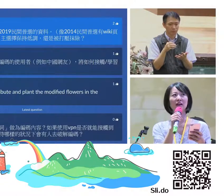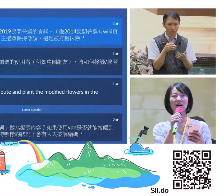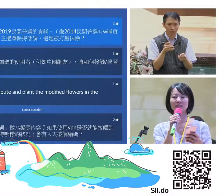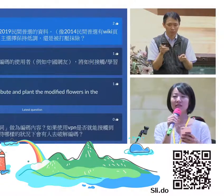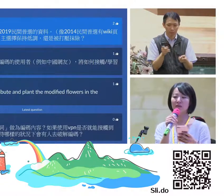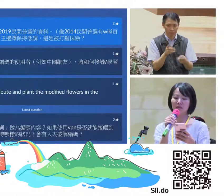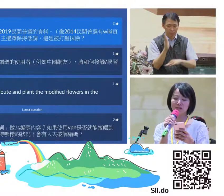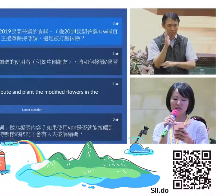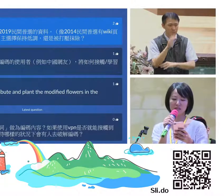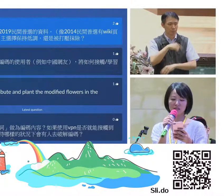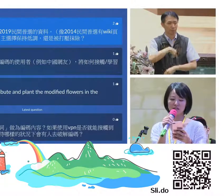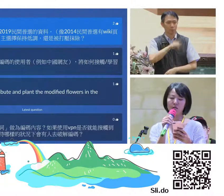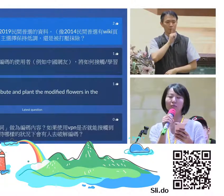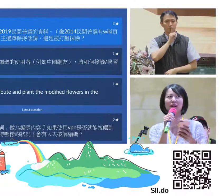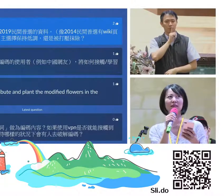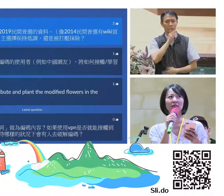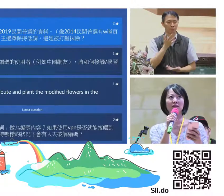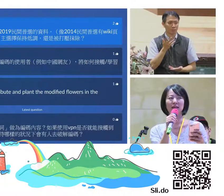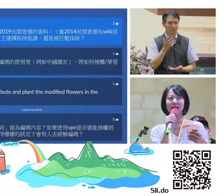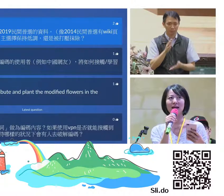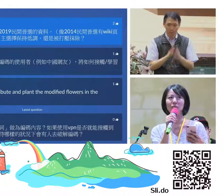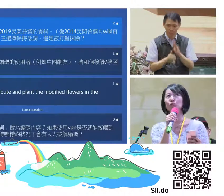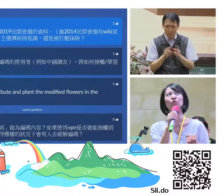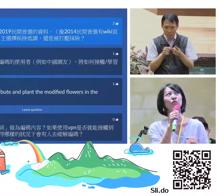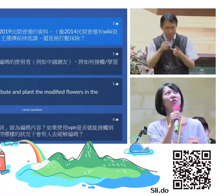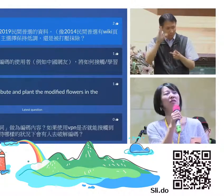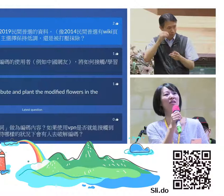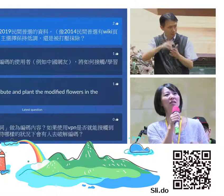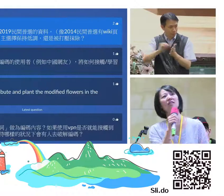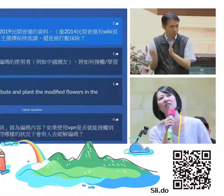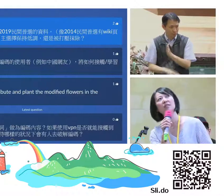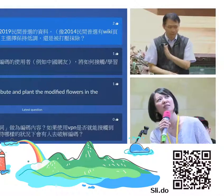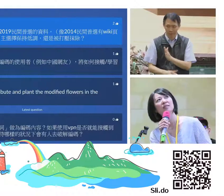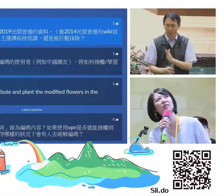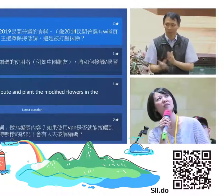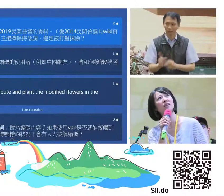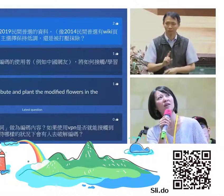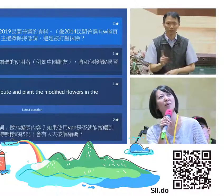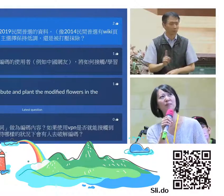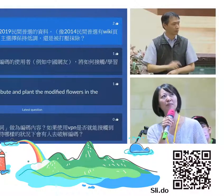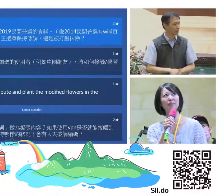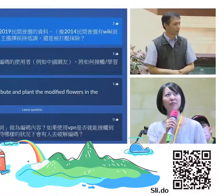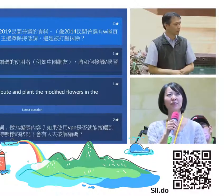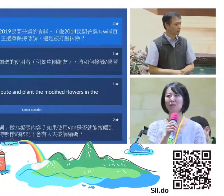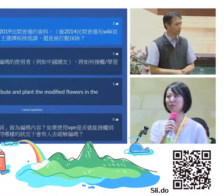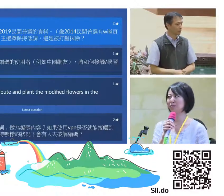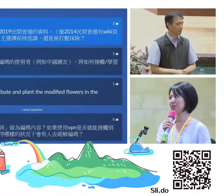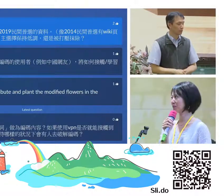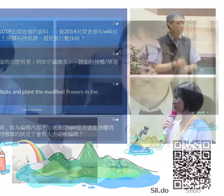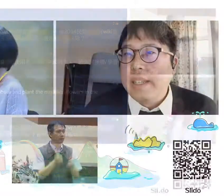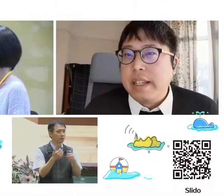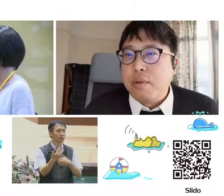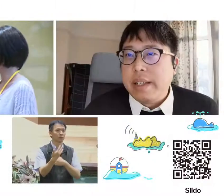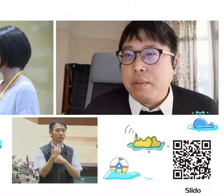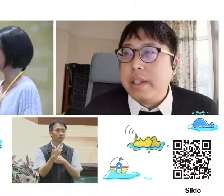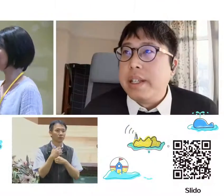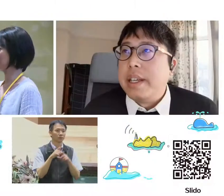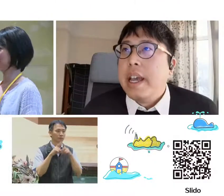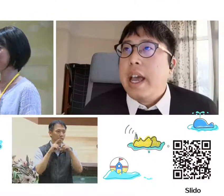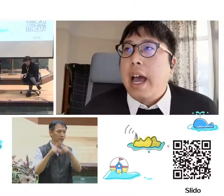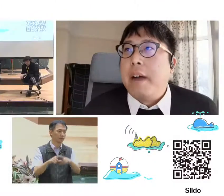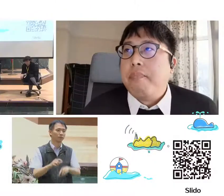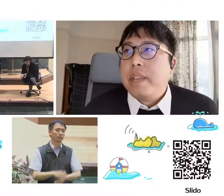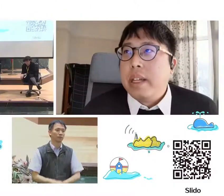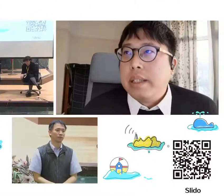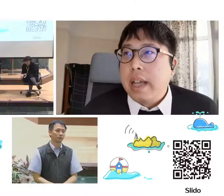持低调，还是相关资料其实有被打压抹除？ 好啊，谢谢这个机会在这里回答问